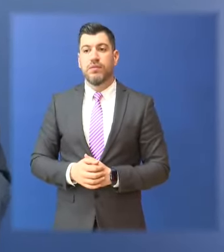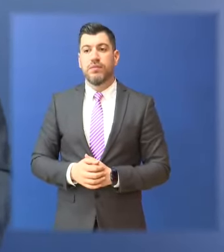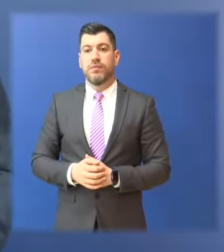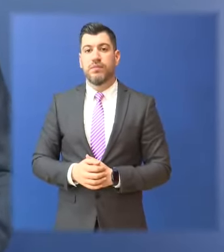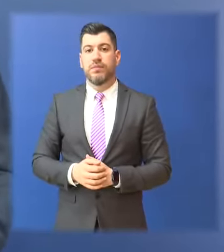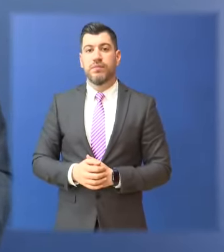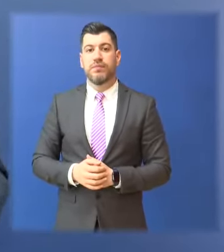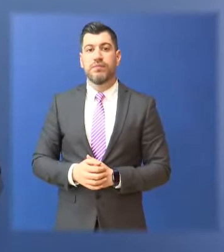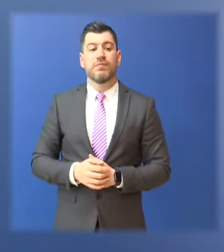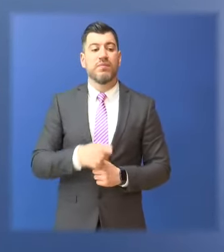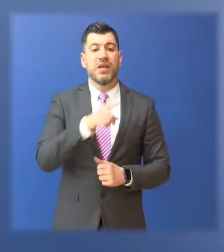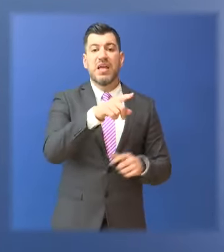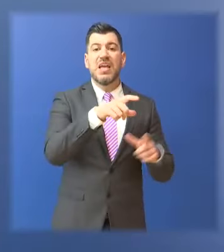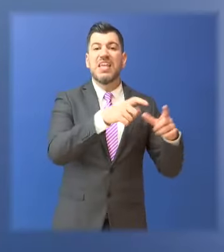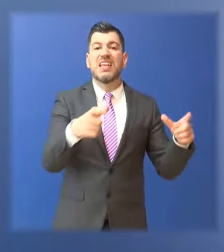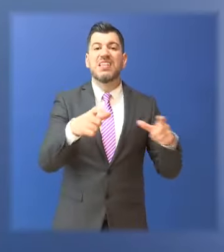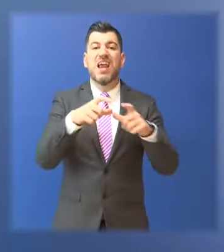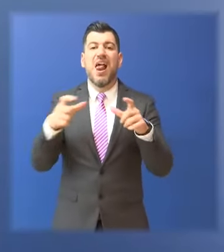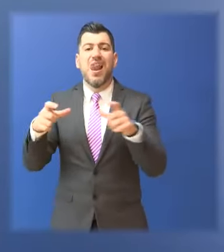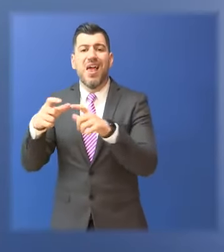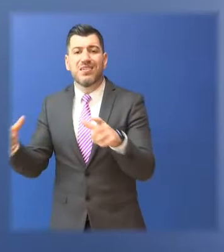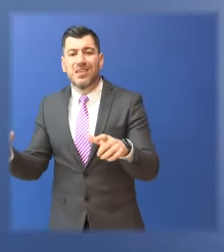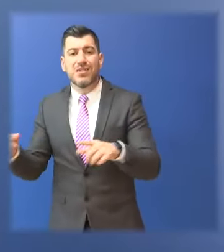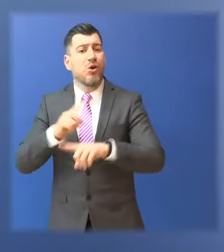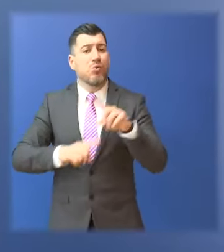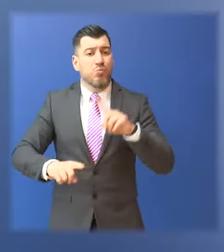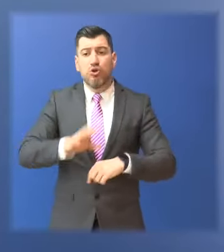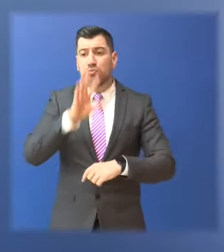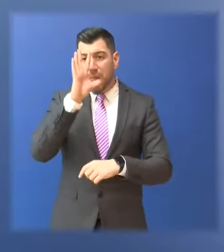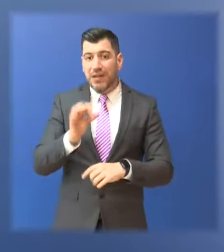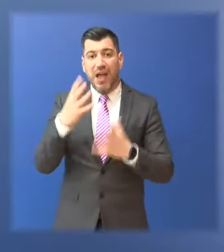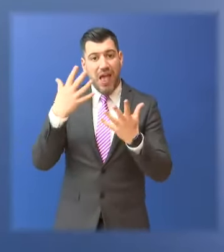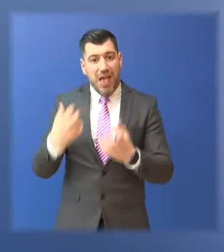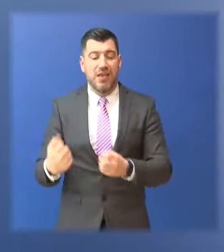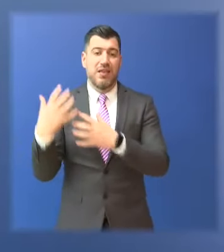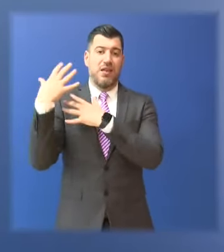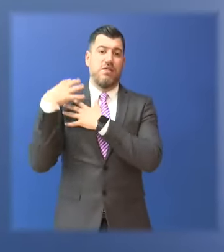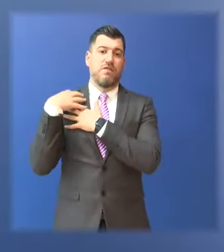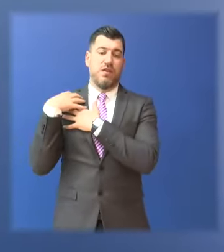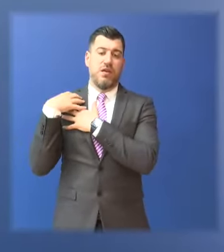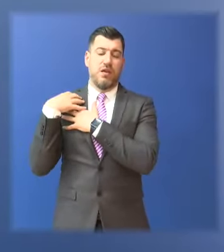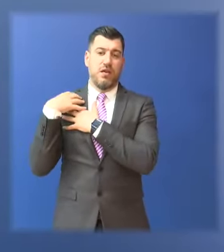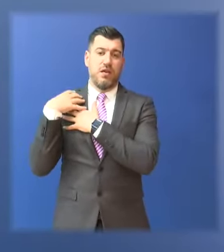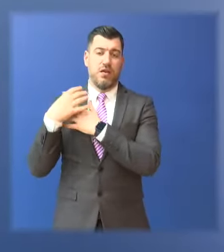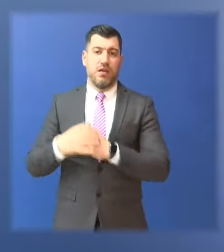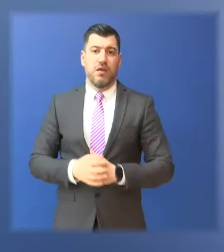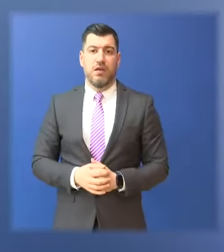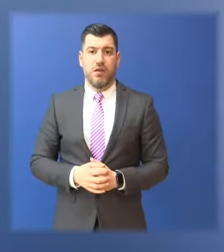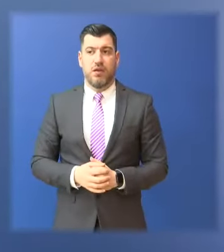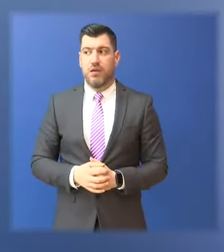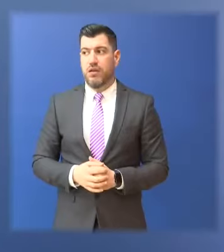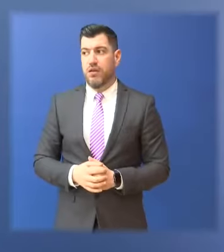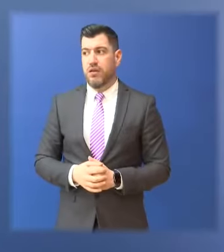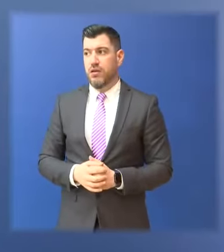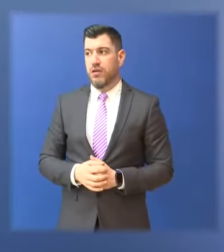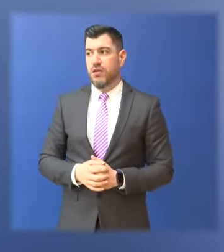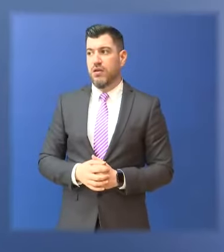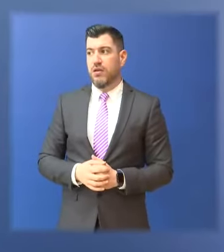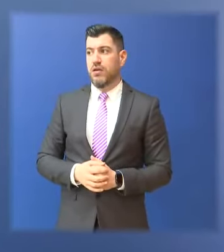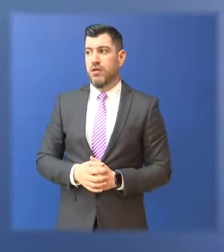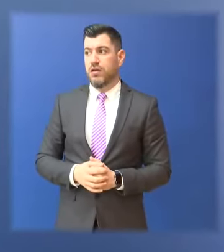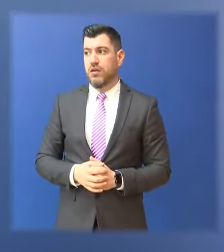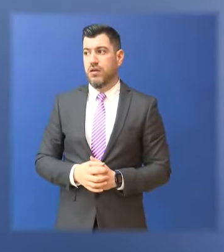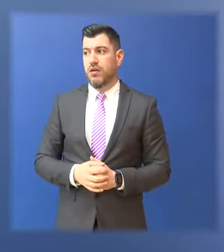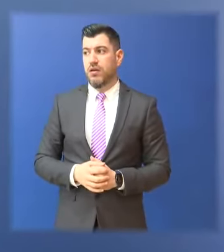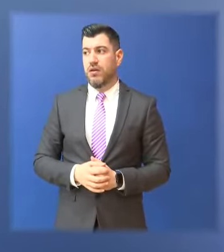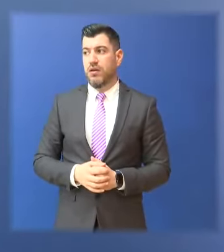την ευθύνη για κάτι που θα γίνει στο μπάσκετ και όχι στο ποδόσφαιρο. Το είπα στην και η πολιτική μου, για να ολοκληρώσω και